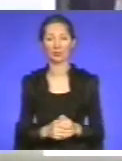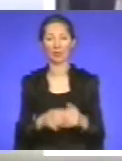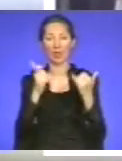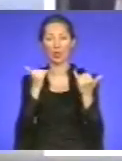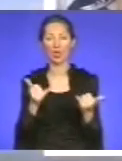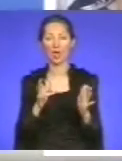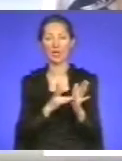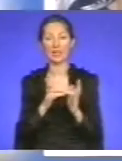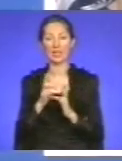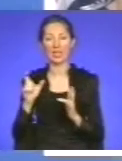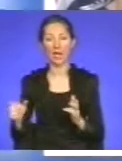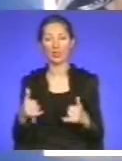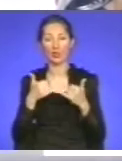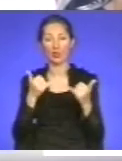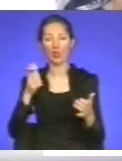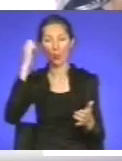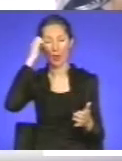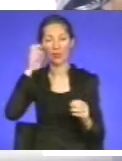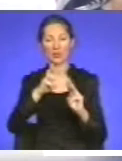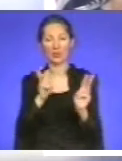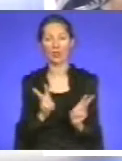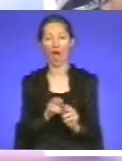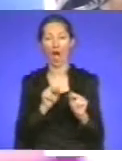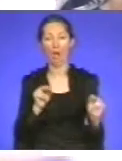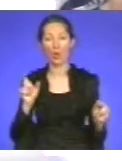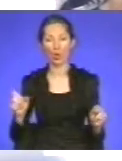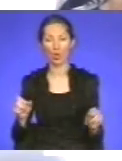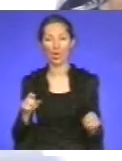Сьогодні християни вшановують пам'ять святих апостолів Петра і Павла.